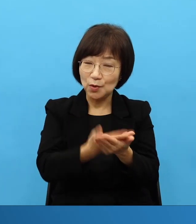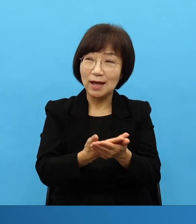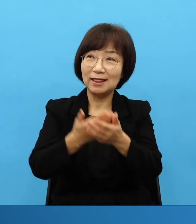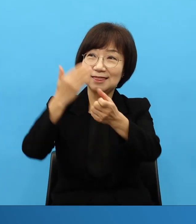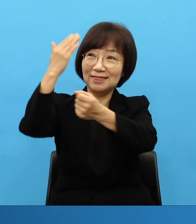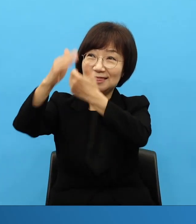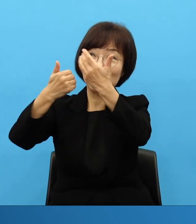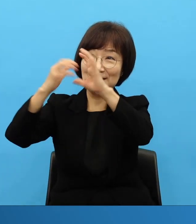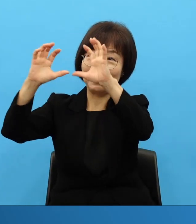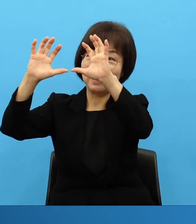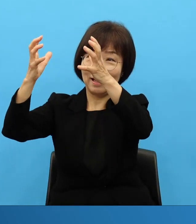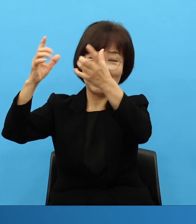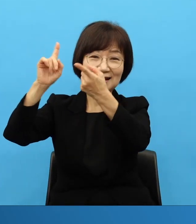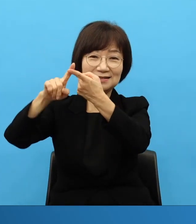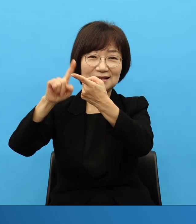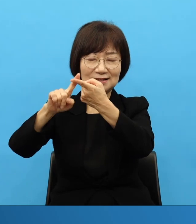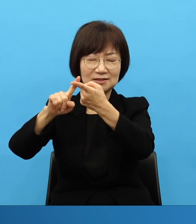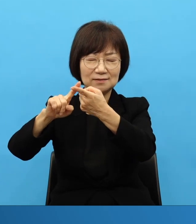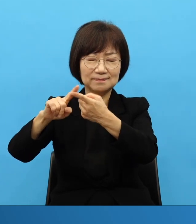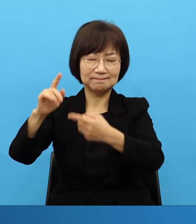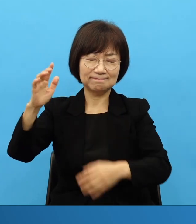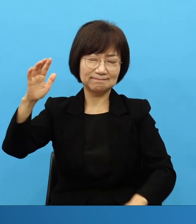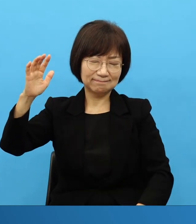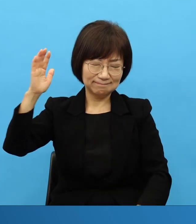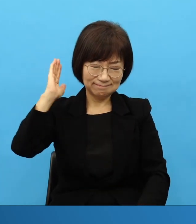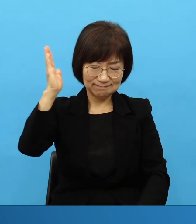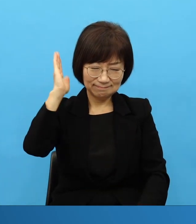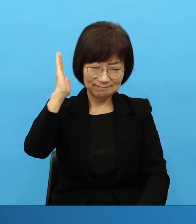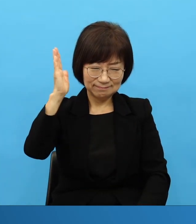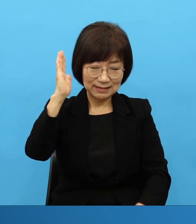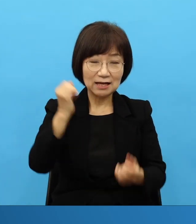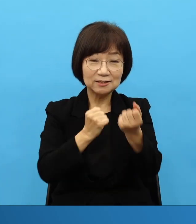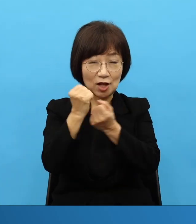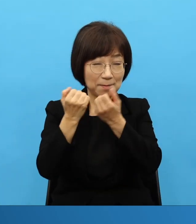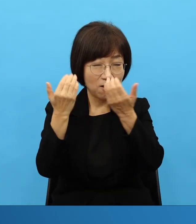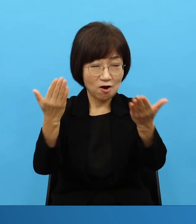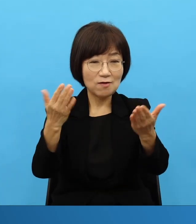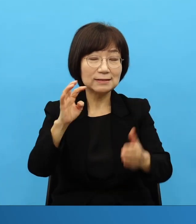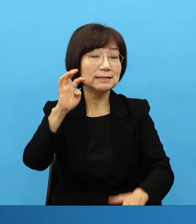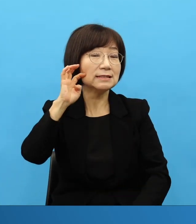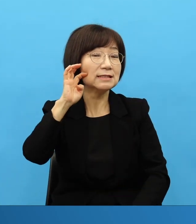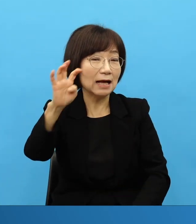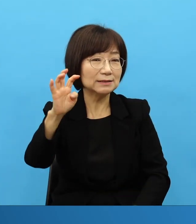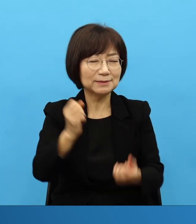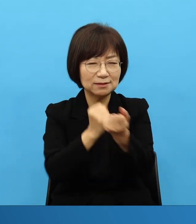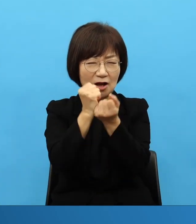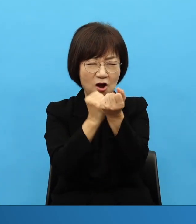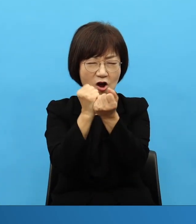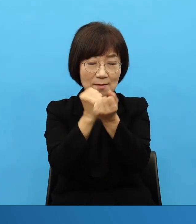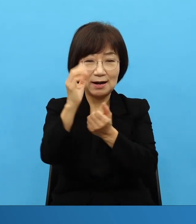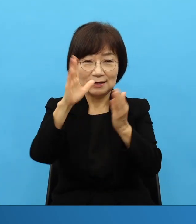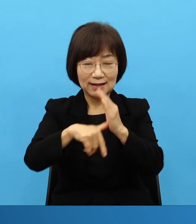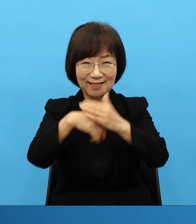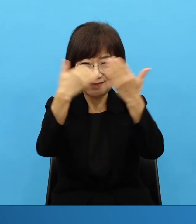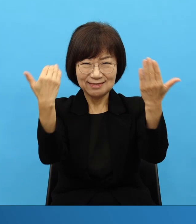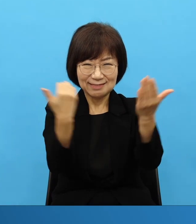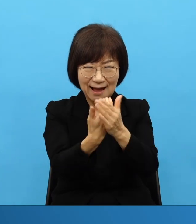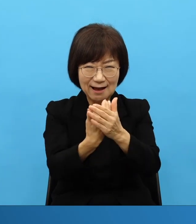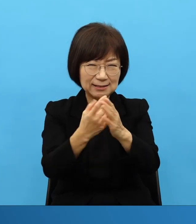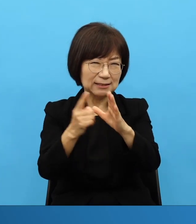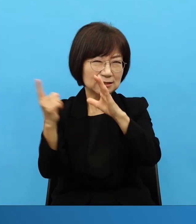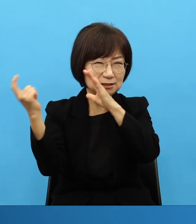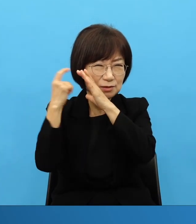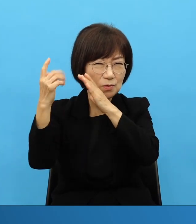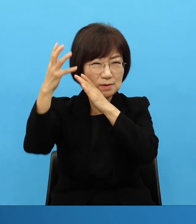설명했는데 그 설명 받고 내려온 사람들이란 말이에요. These are individuals who came down, hearing the explanations about the kingdom of God for 40 days, and they held on to that and